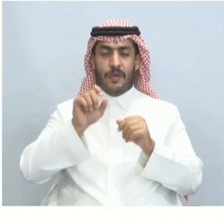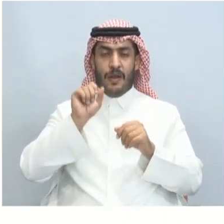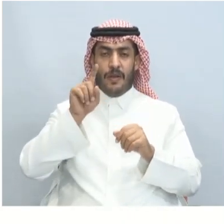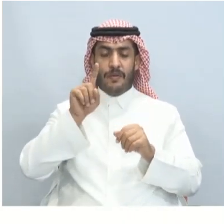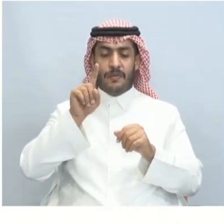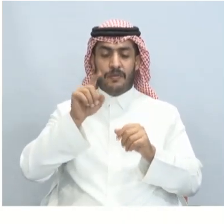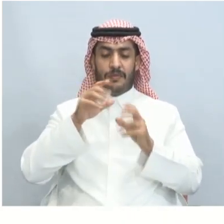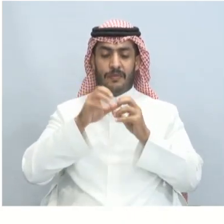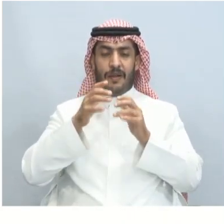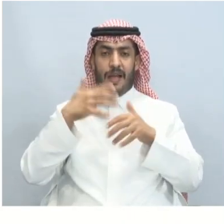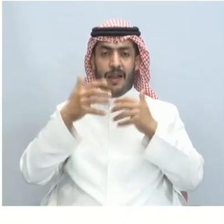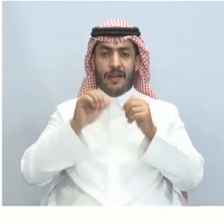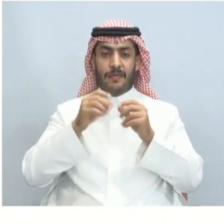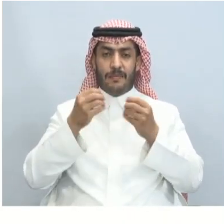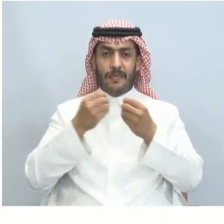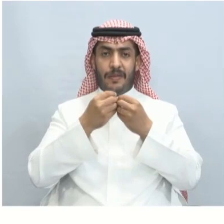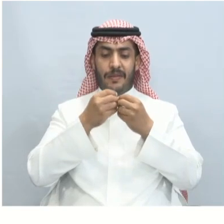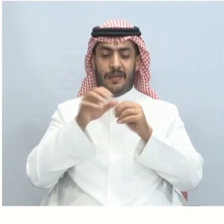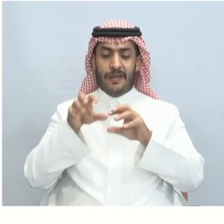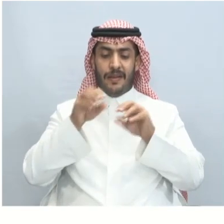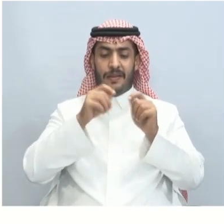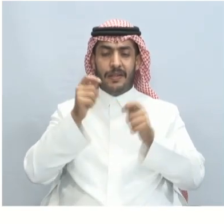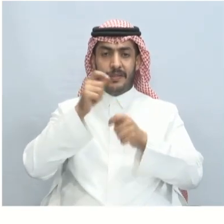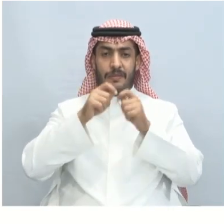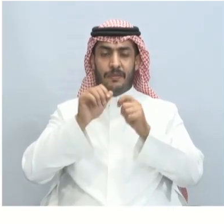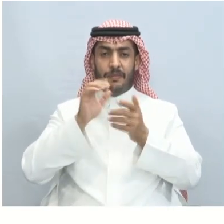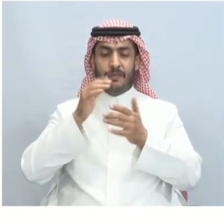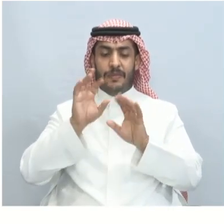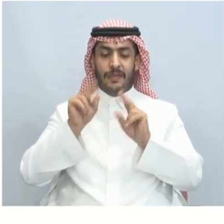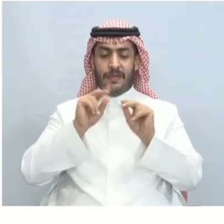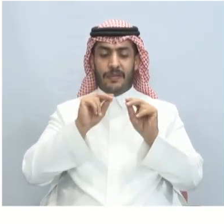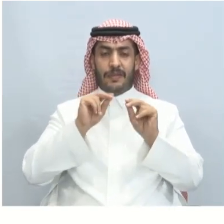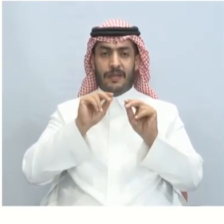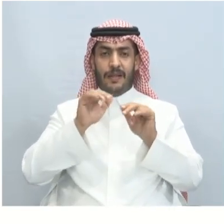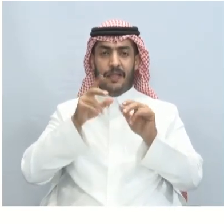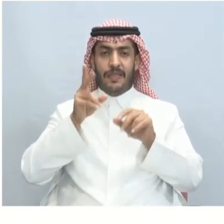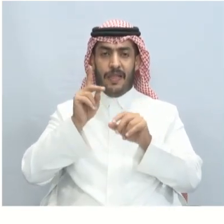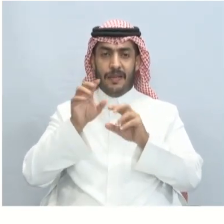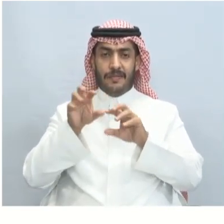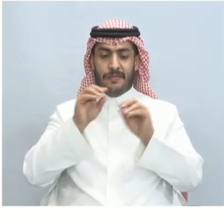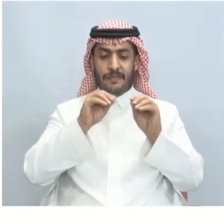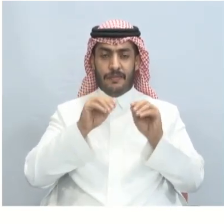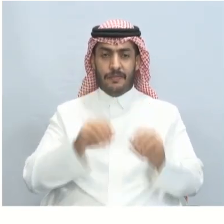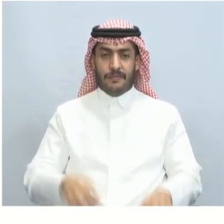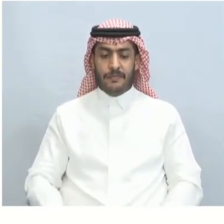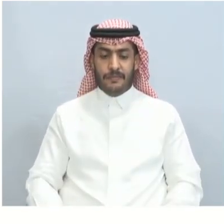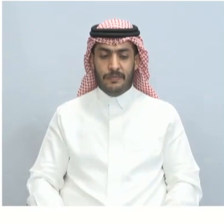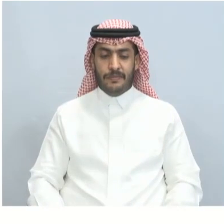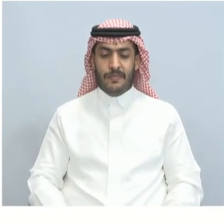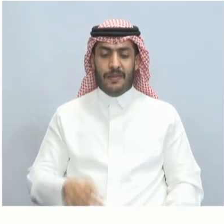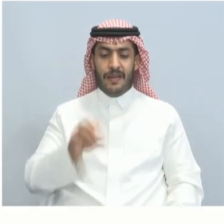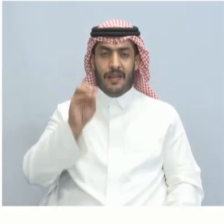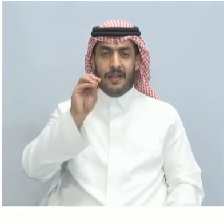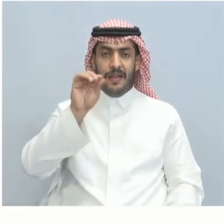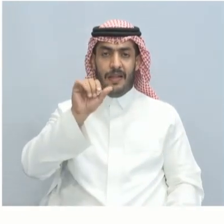الاول صف الحركه المتبعه في نقل التصميم من وضع الى اخر هيثم قام